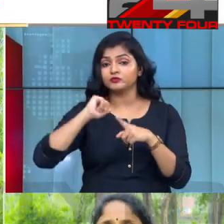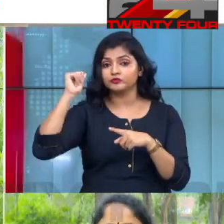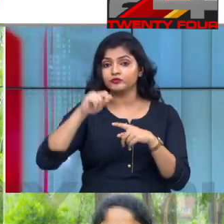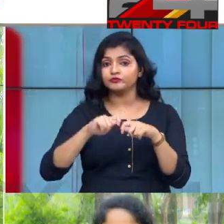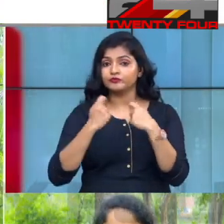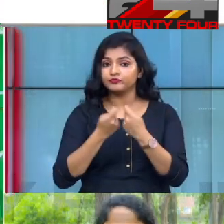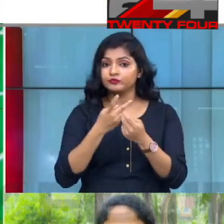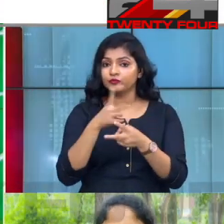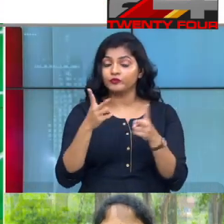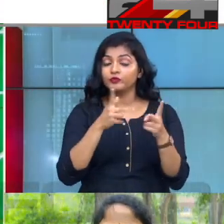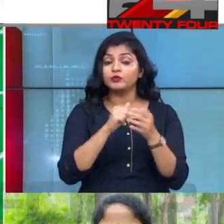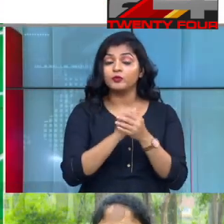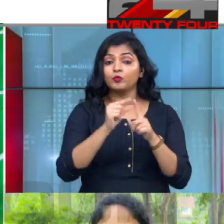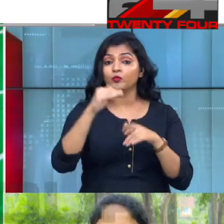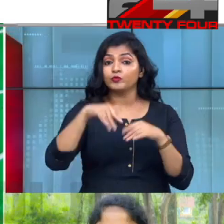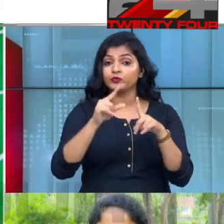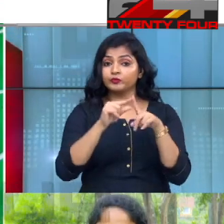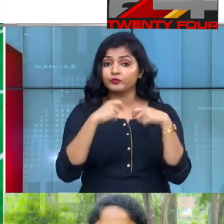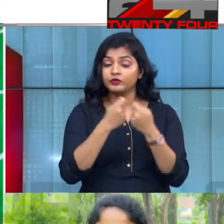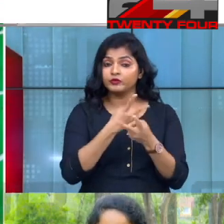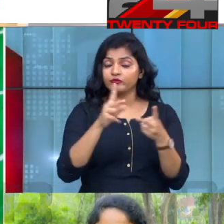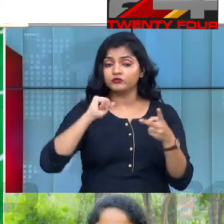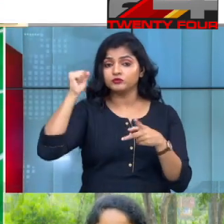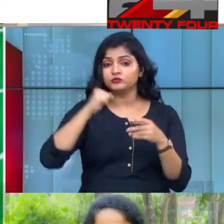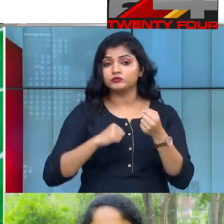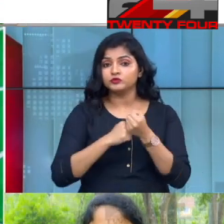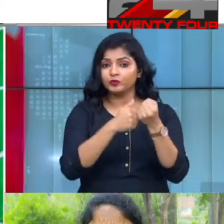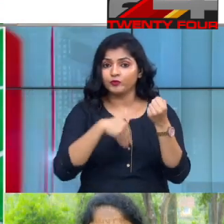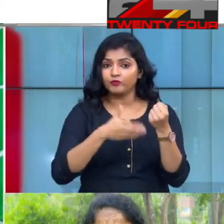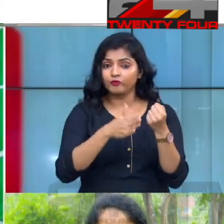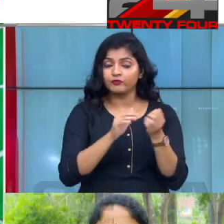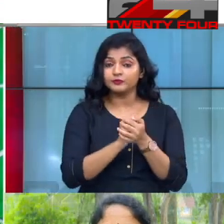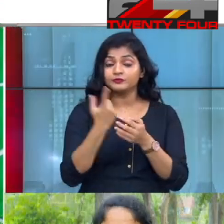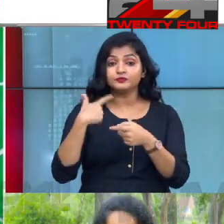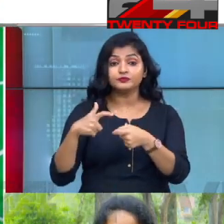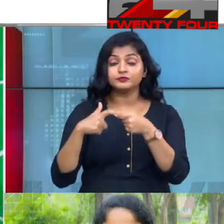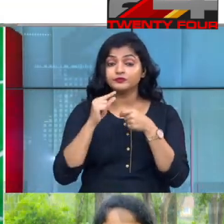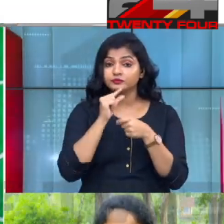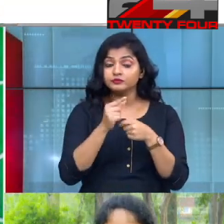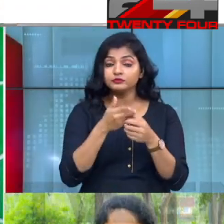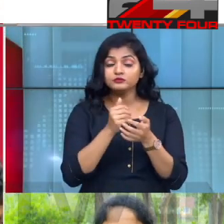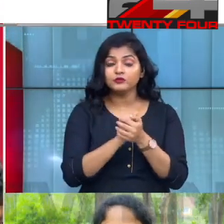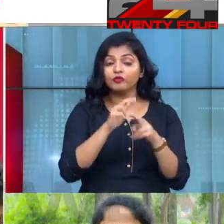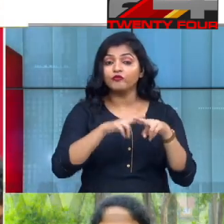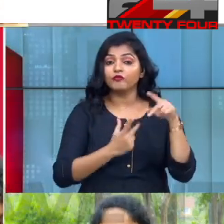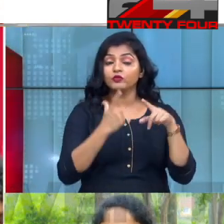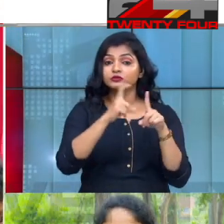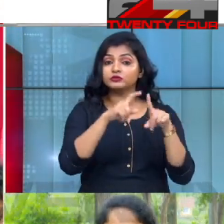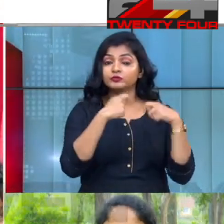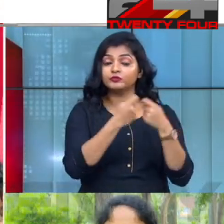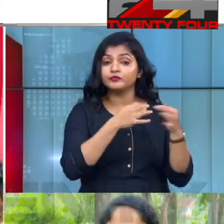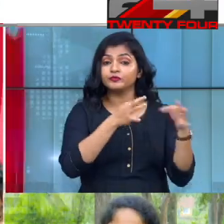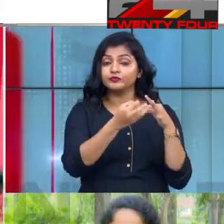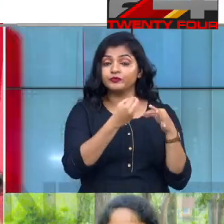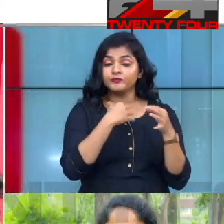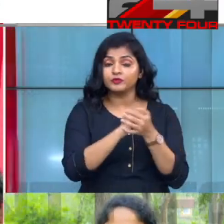ഇത്തരത്തിൽ രാഷ്ട്രീയ പാർട്ടി സംഘടനകളെല്ലാം തന്നെ ഈ പ്രതിഷേധം ഏറ്റെടുത്തിട്ടുണ്ട്. മറ്റൊന്ന് ഉന്മേഷ് ചോദിച്ച ഒരു ചോദ്യത്തിലേക്ക് വരികയാണെങ്കിൽ, വനംവകുപ്പ് ഉദ്യോഗസ്ഥർ പറയുന്നത് അവർക്ക് മറ്റൊരു